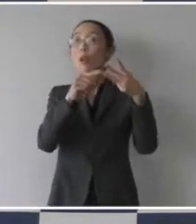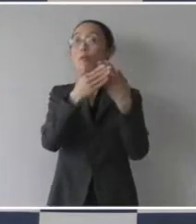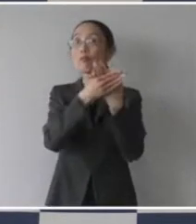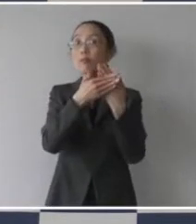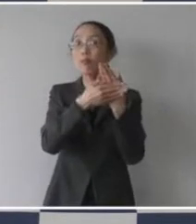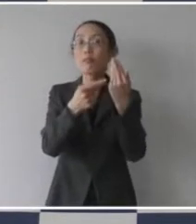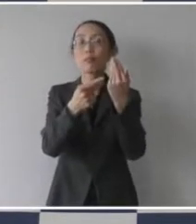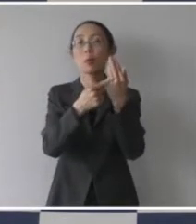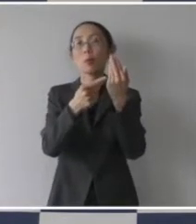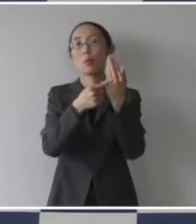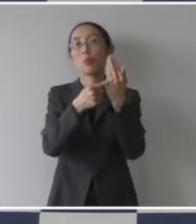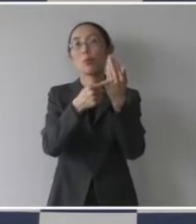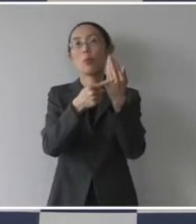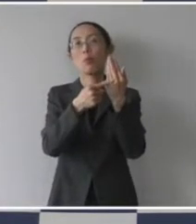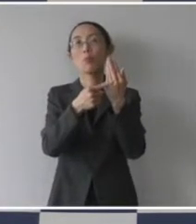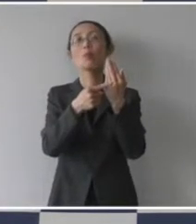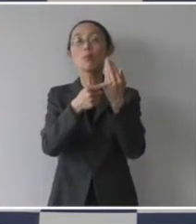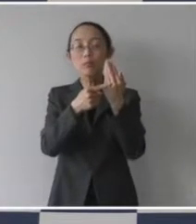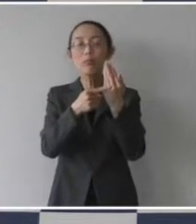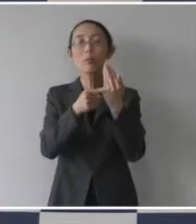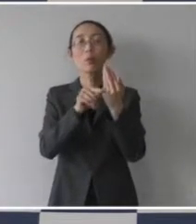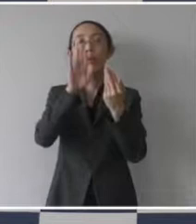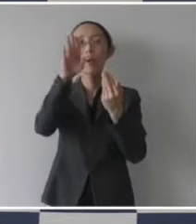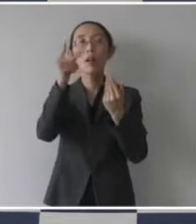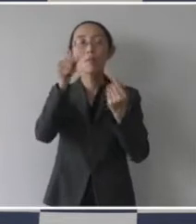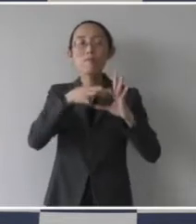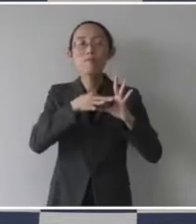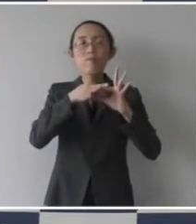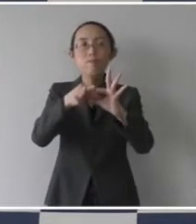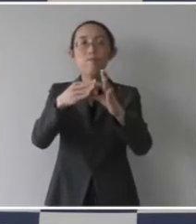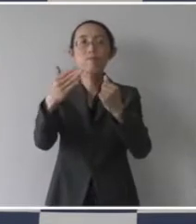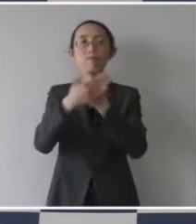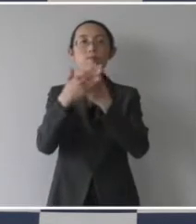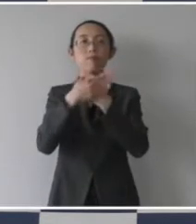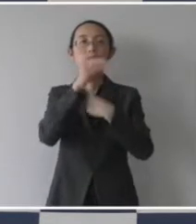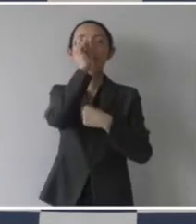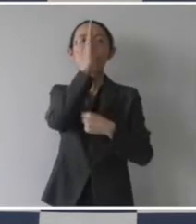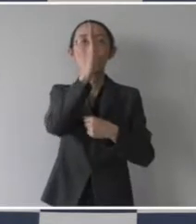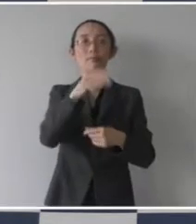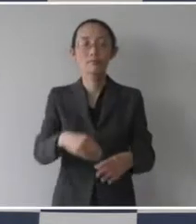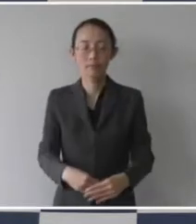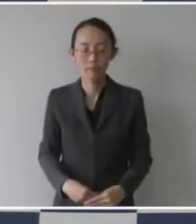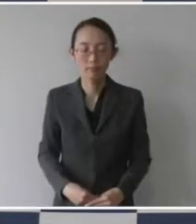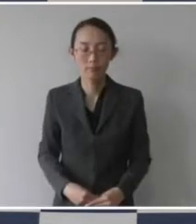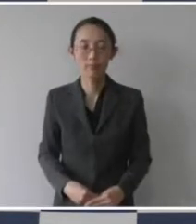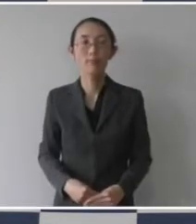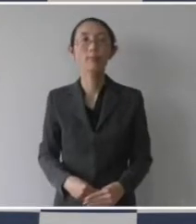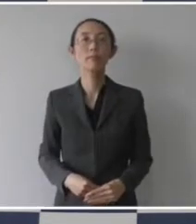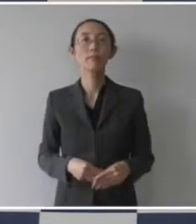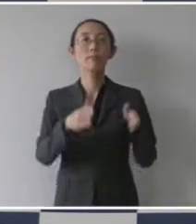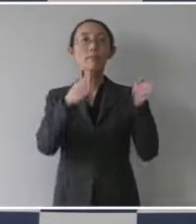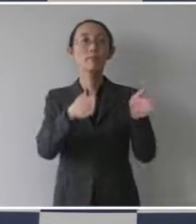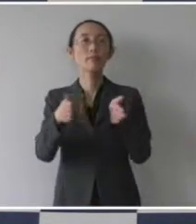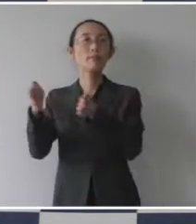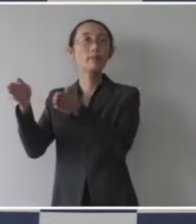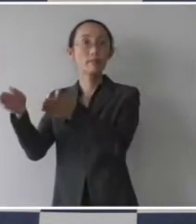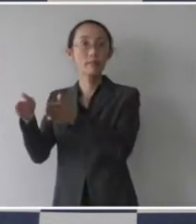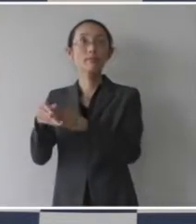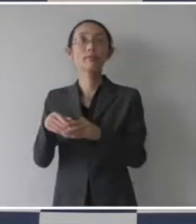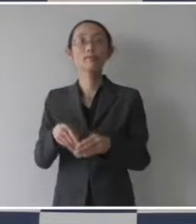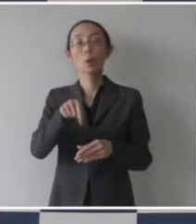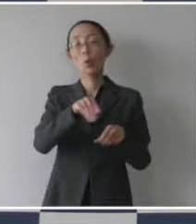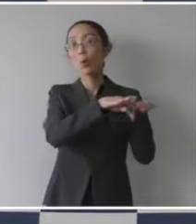ントだろうと思っておりますので、引き続きのご協力をお願いしたいと思います。さて、このゴールデンウィーク